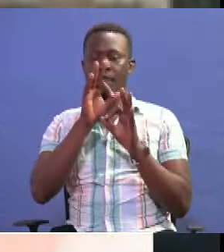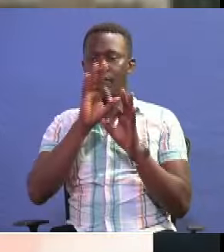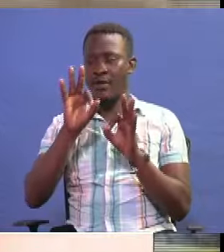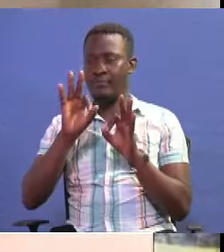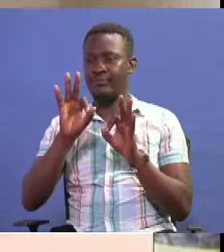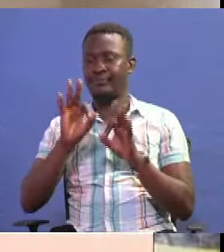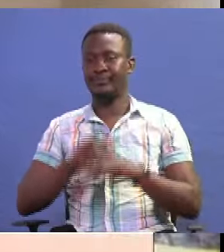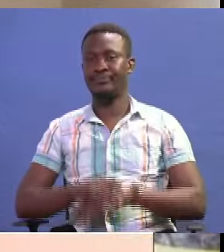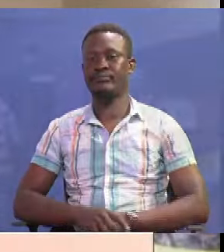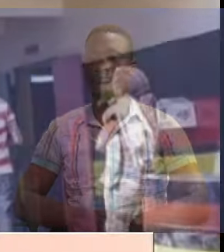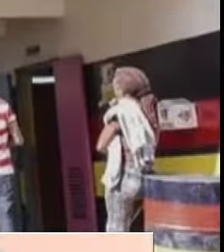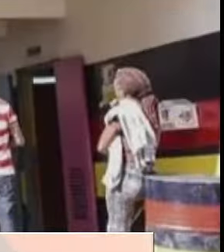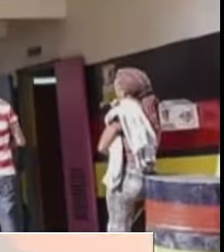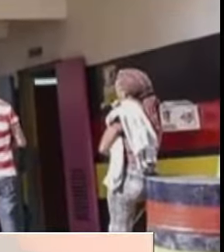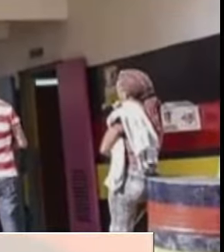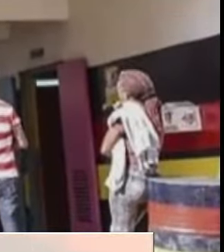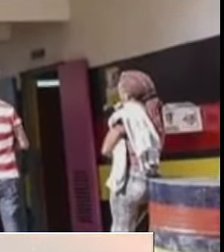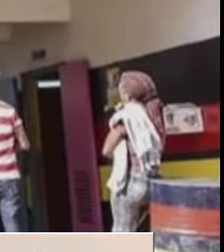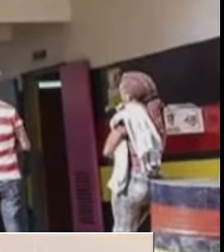mangi